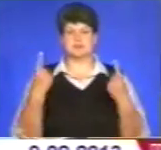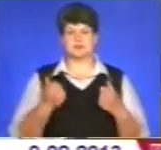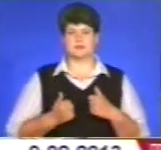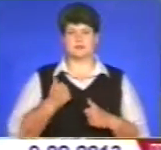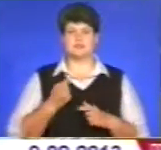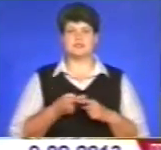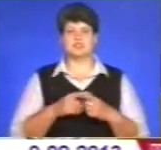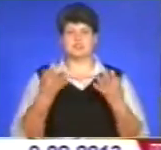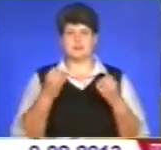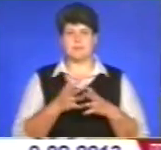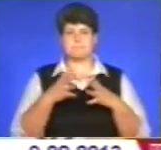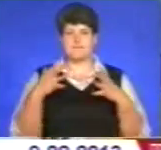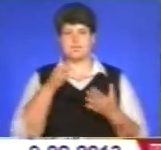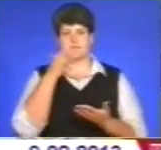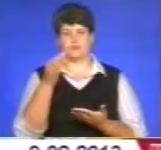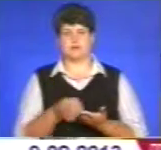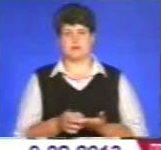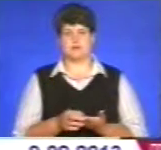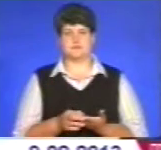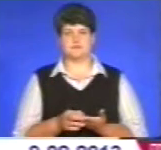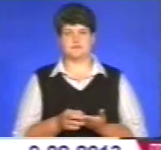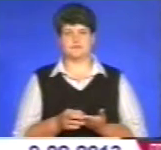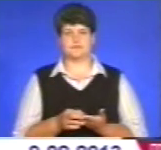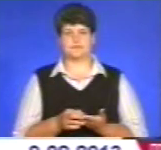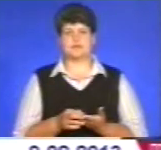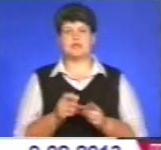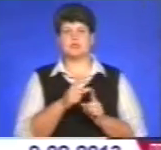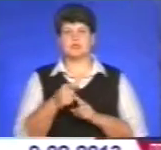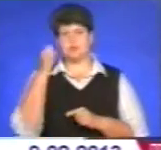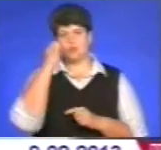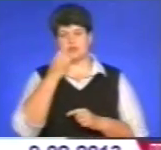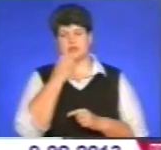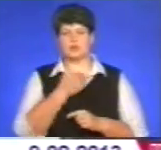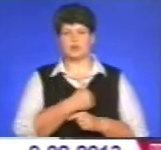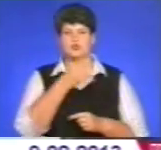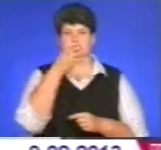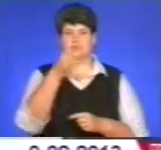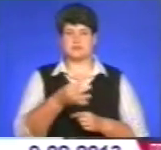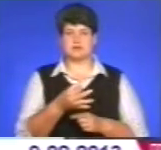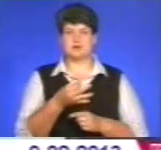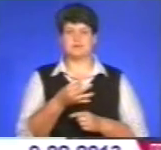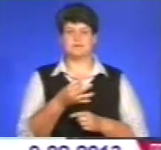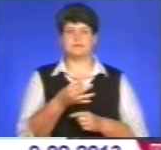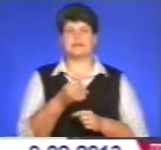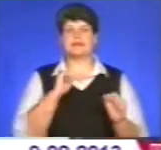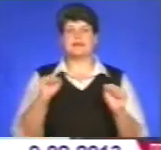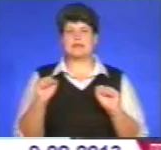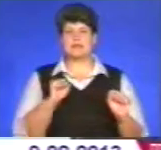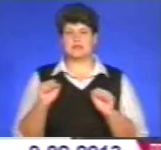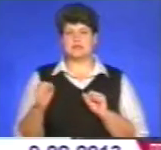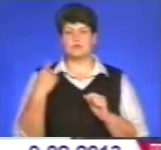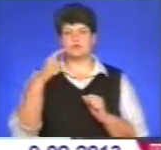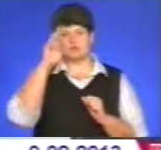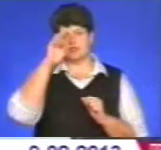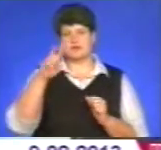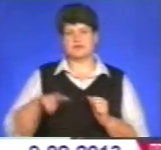більше безумовна відповідальність. Слова подяки хочу сказати і керівництву обласної